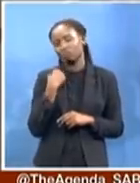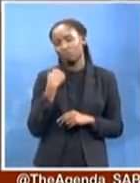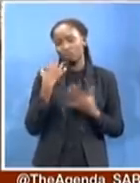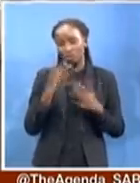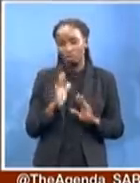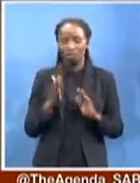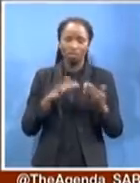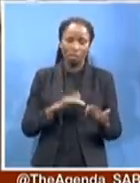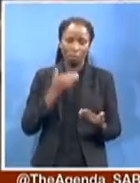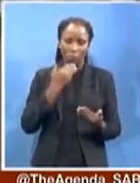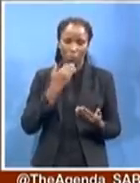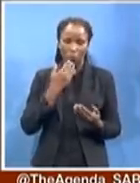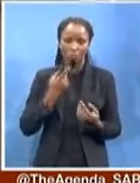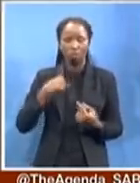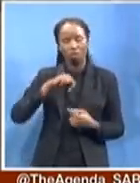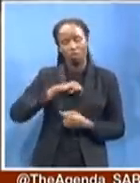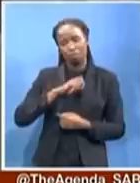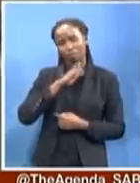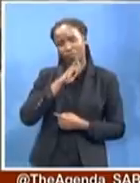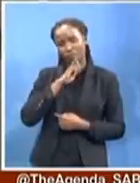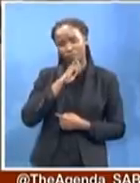Sithe singakapholi leso silonda.